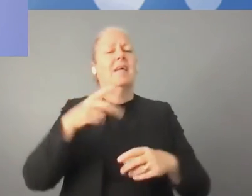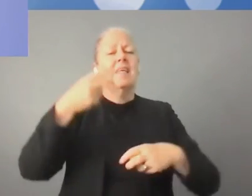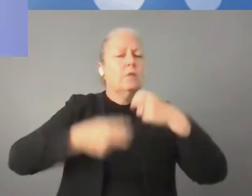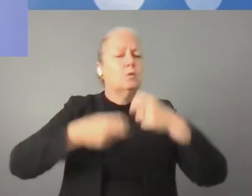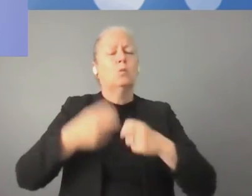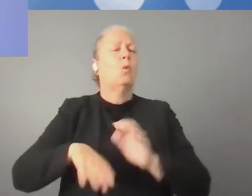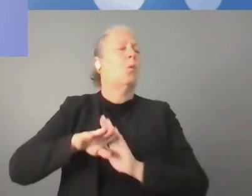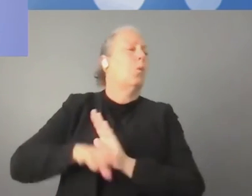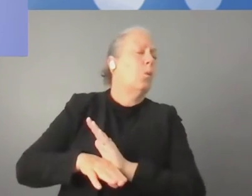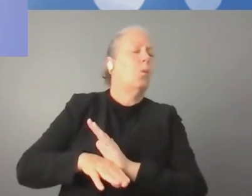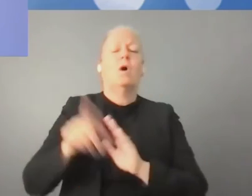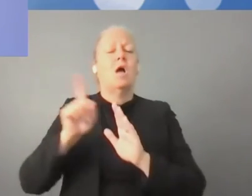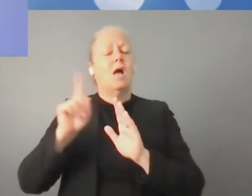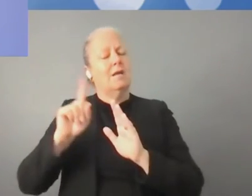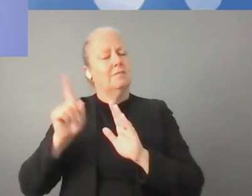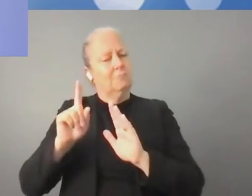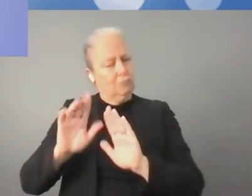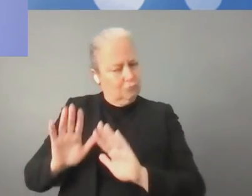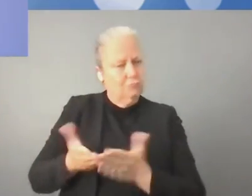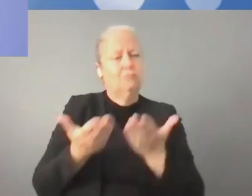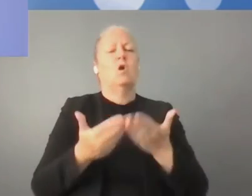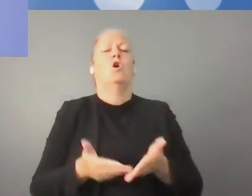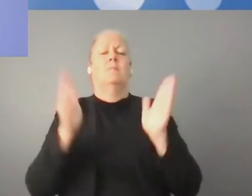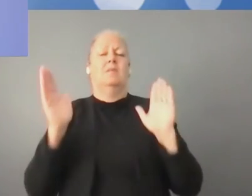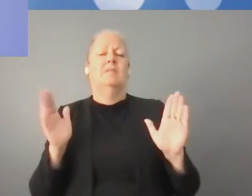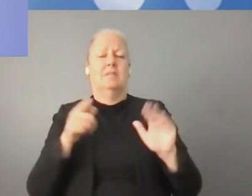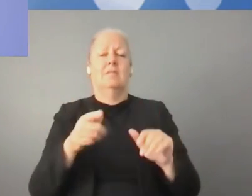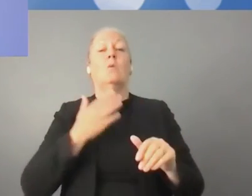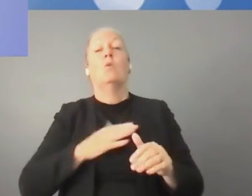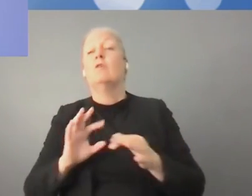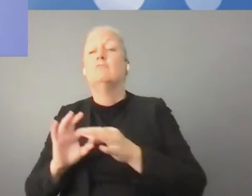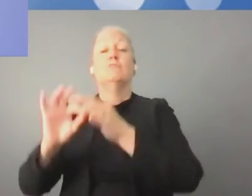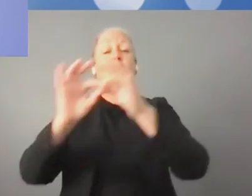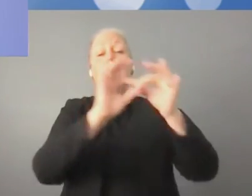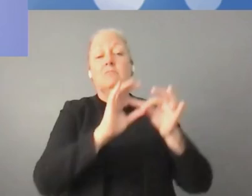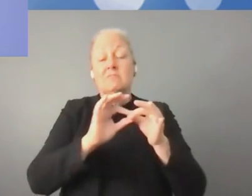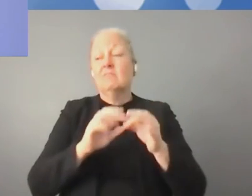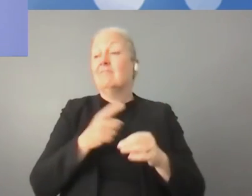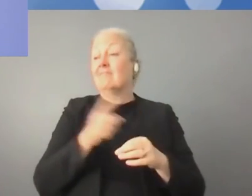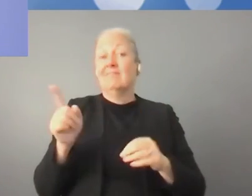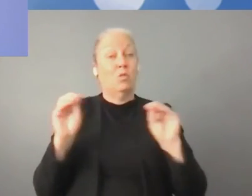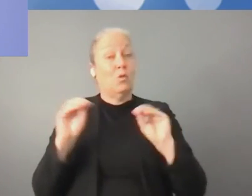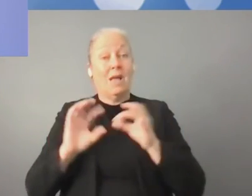открытого, свободного, безопасного цифрового будущего. Это, конечно, очень сложные